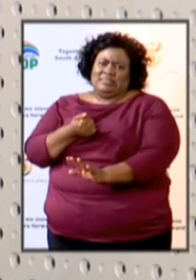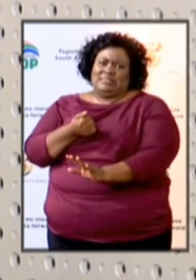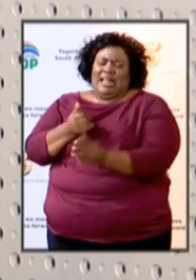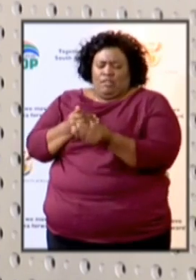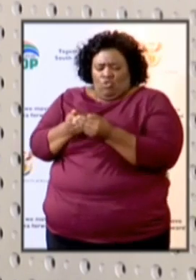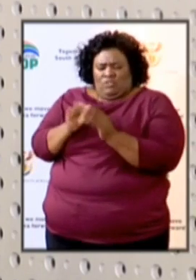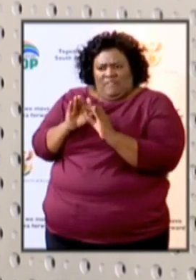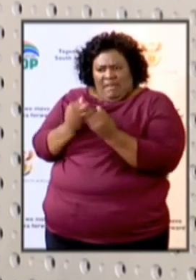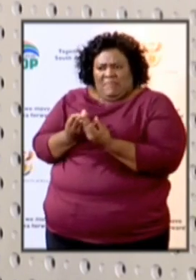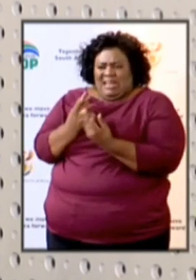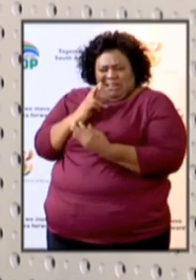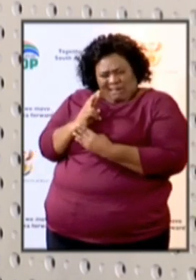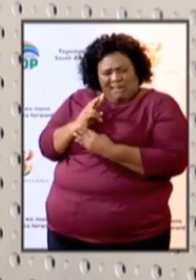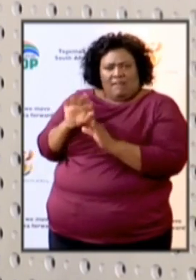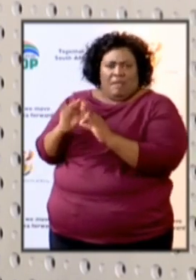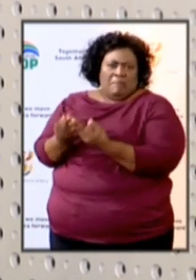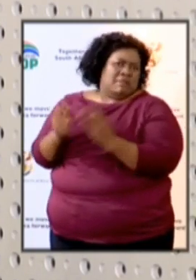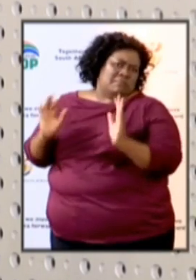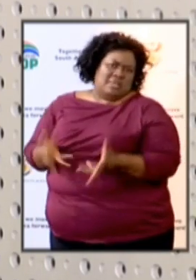kuseyisimo